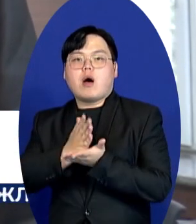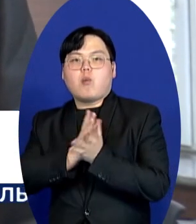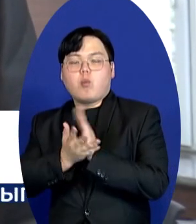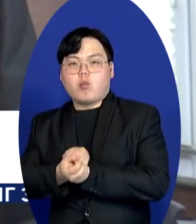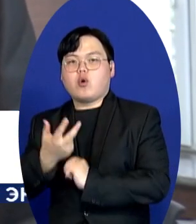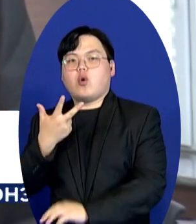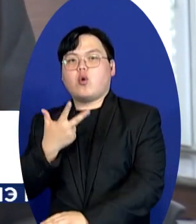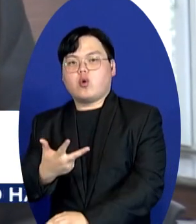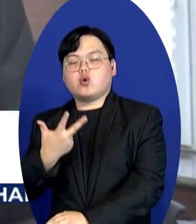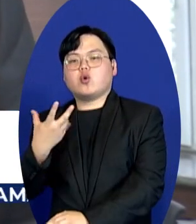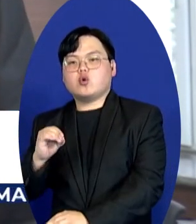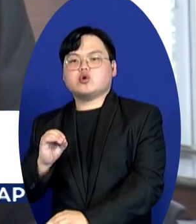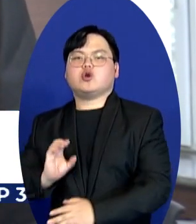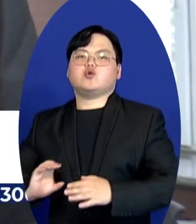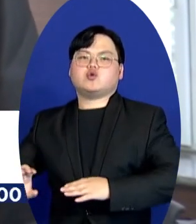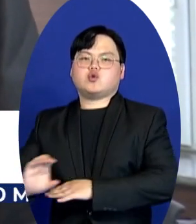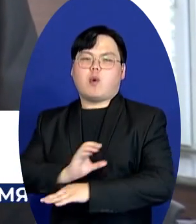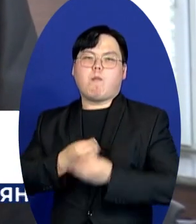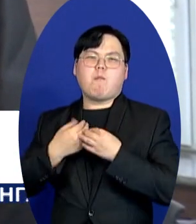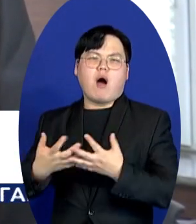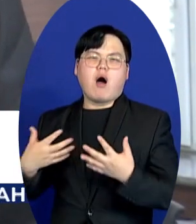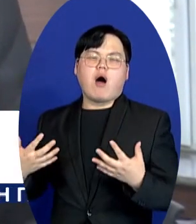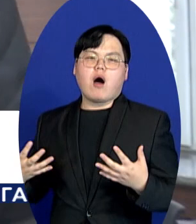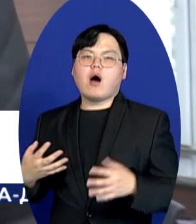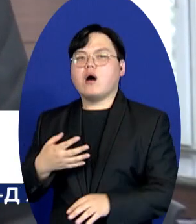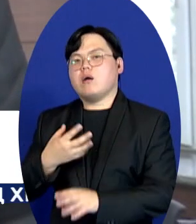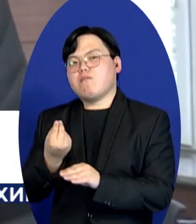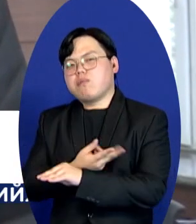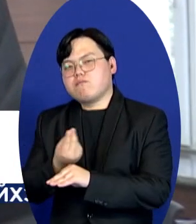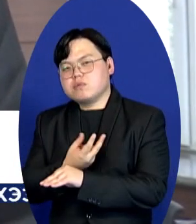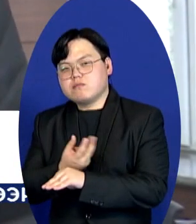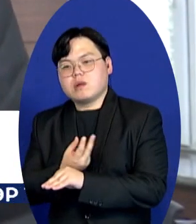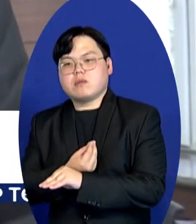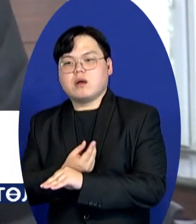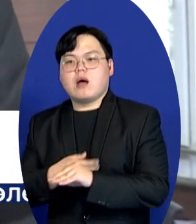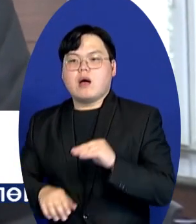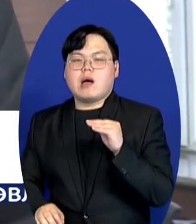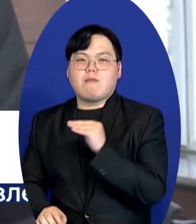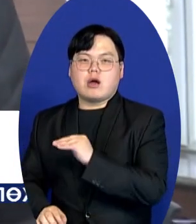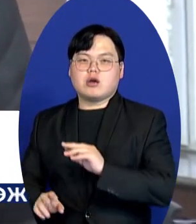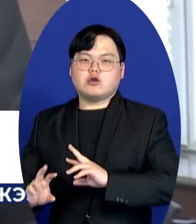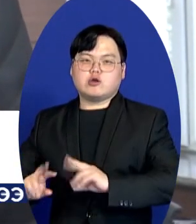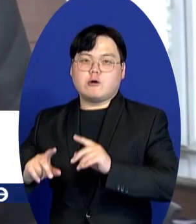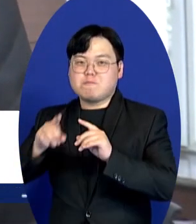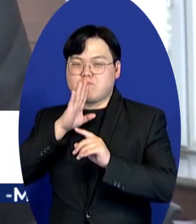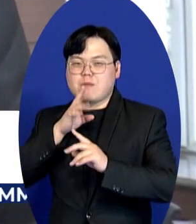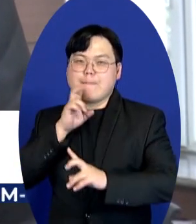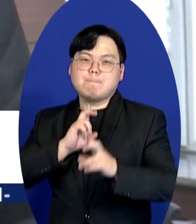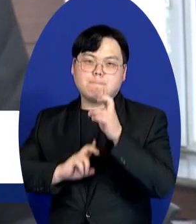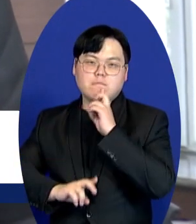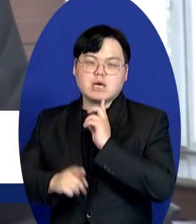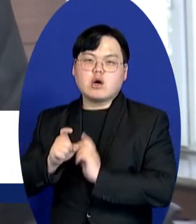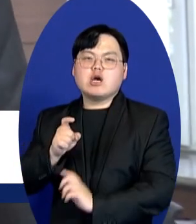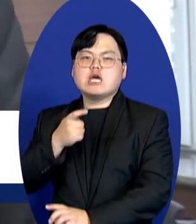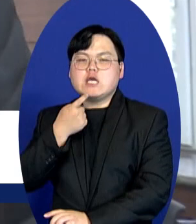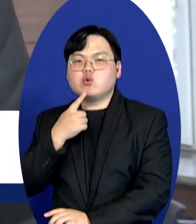энэ 30 сумын энэ түргэн тусламжийн автомашиныг бас шинчилнэ гэдэг бас төвөгтэй